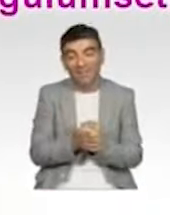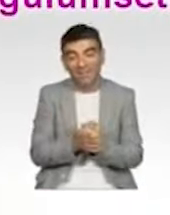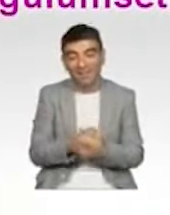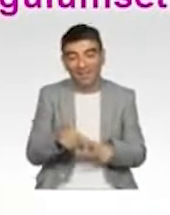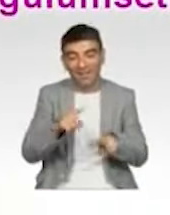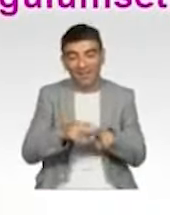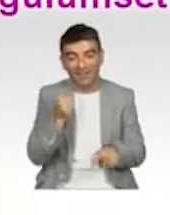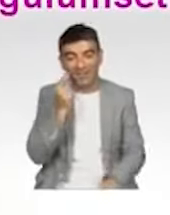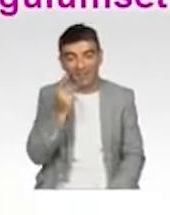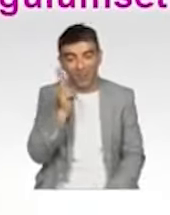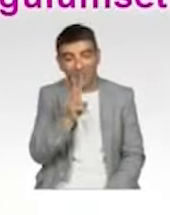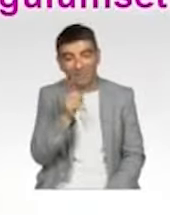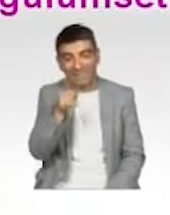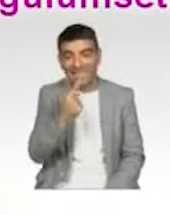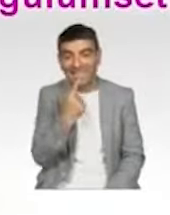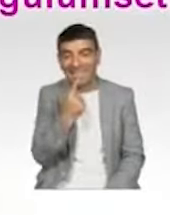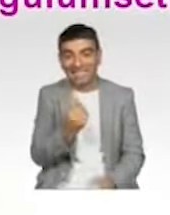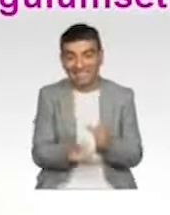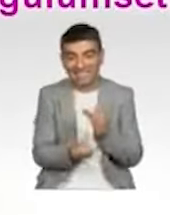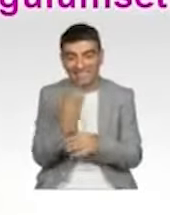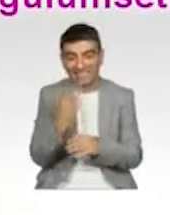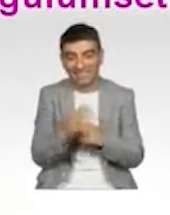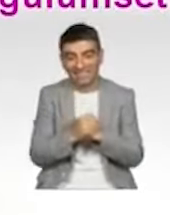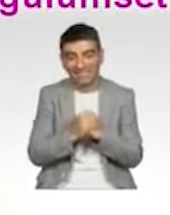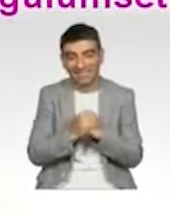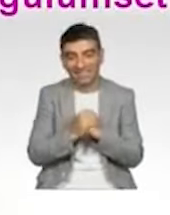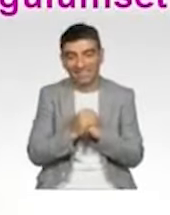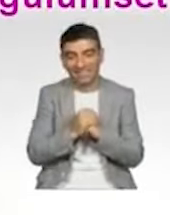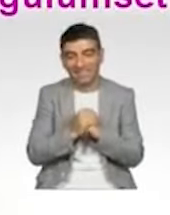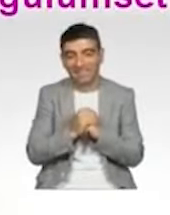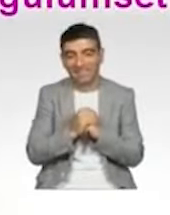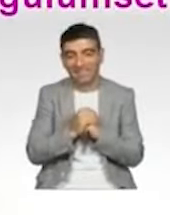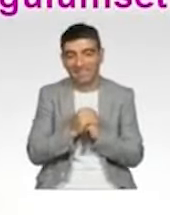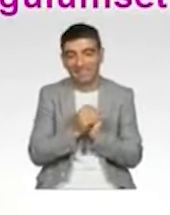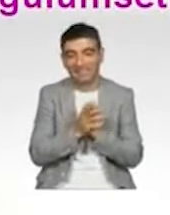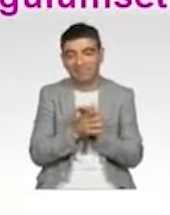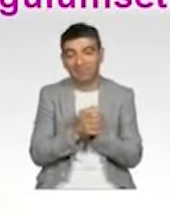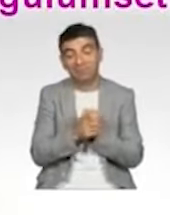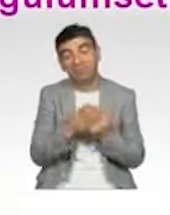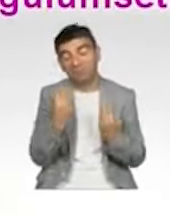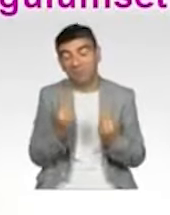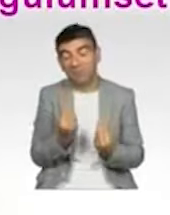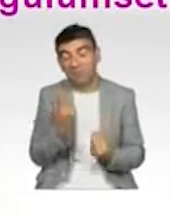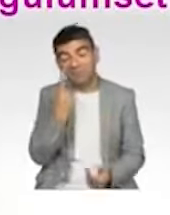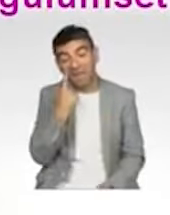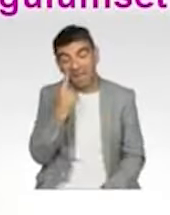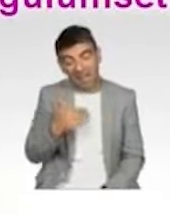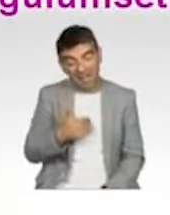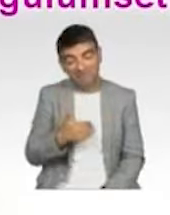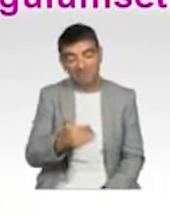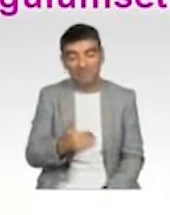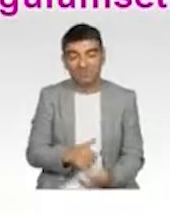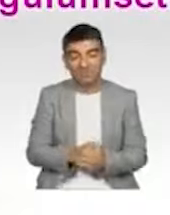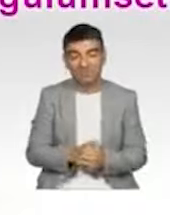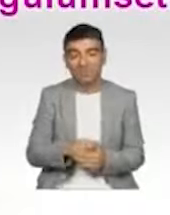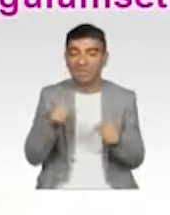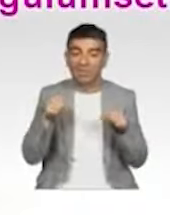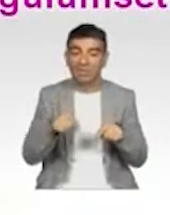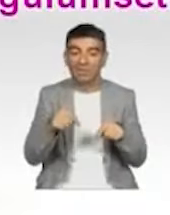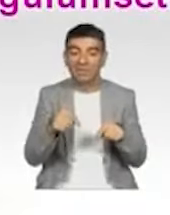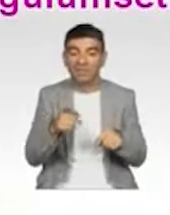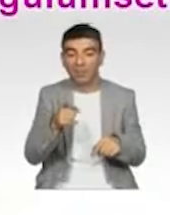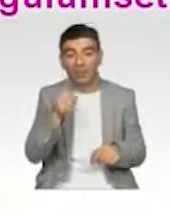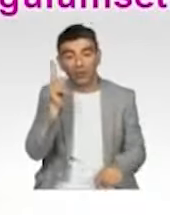gördün mü? Senin dediğin çıktı mı? Der miyim yoksa ah güzel kızım mı derim bir. Yani şu anda hani.